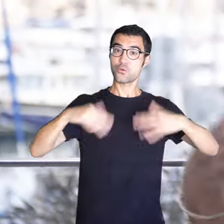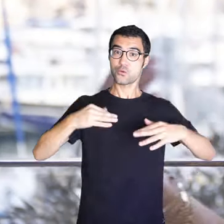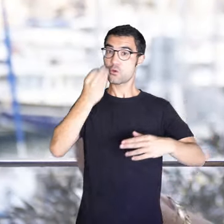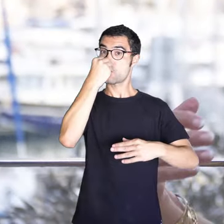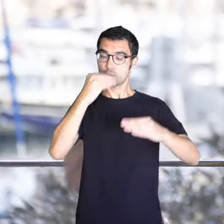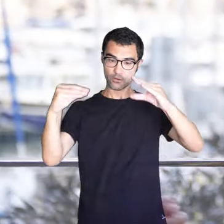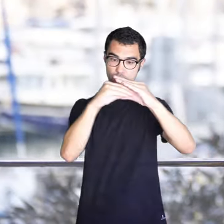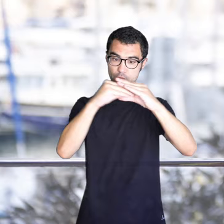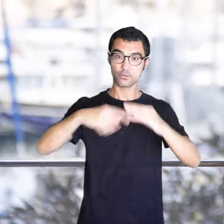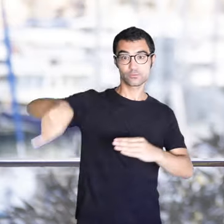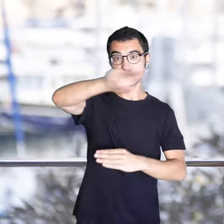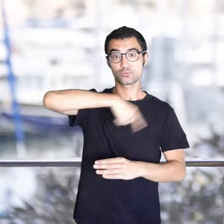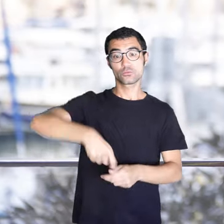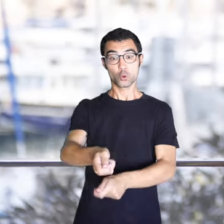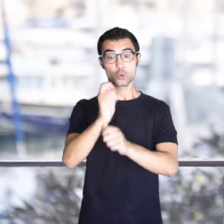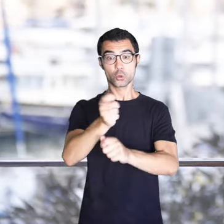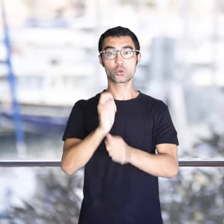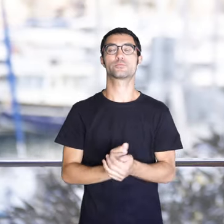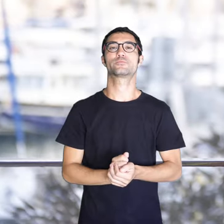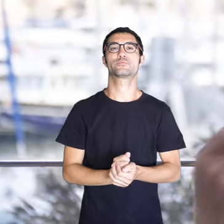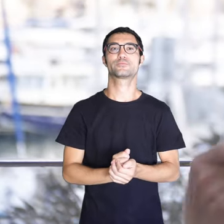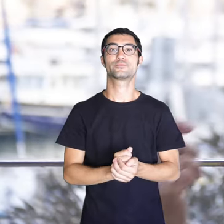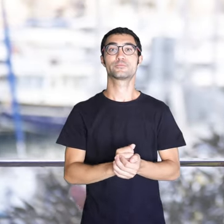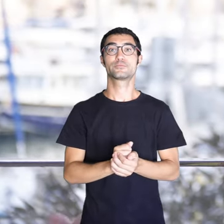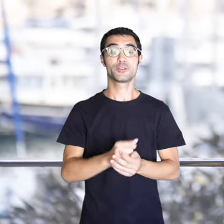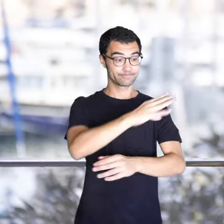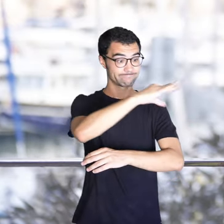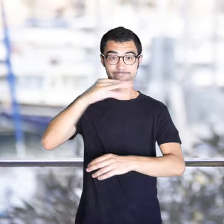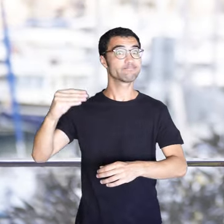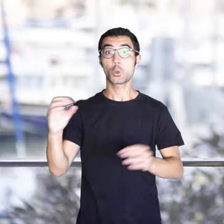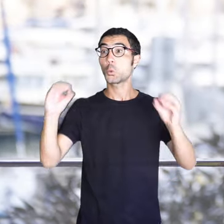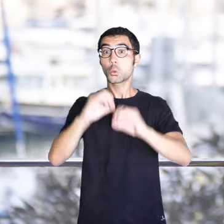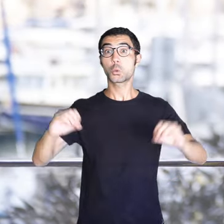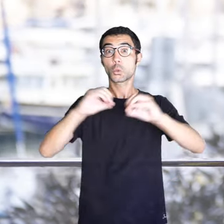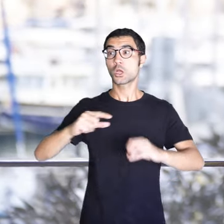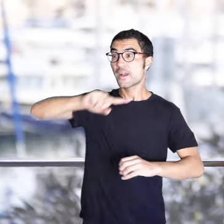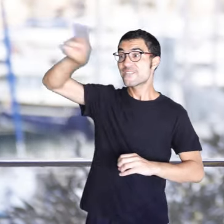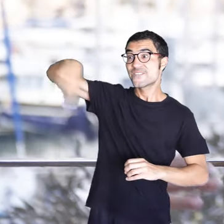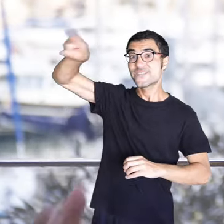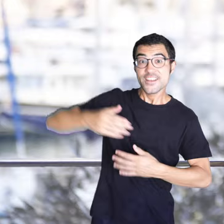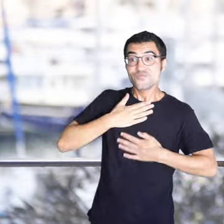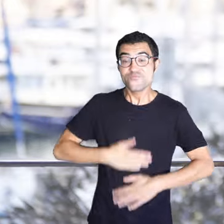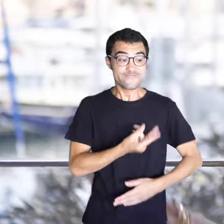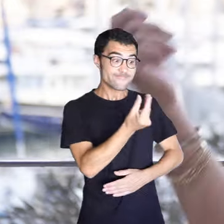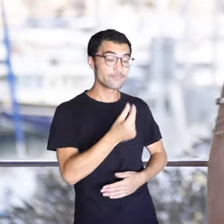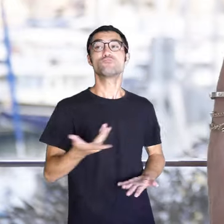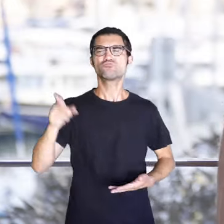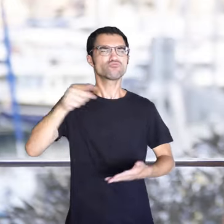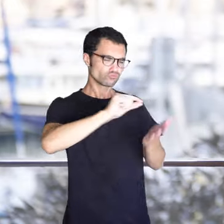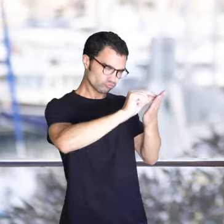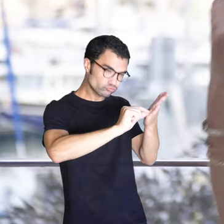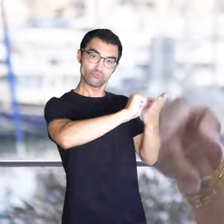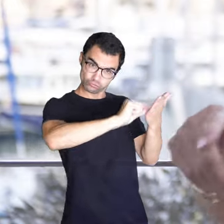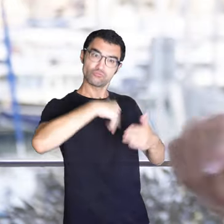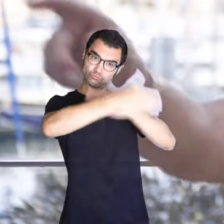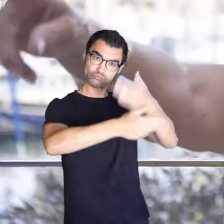dimarts, no hi havia segon quina classe de peix, de calamar d'aquest de potera, que és el que els agradava a ells. Ja ens acomanaven i després hi